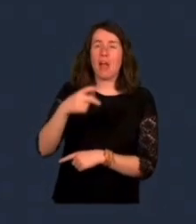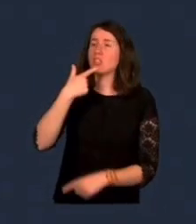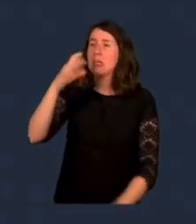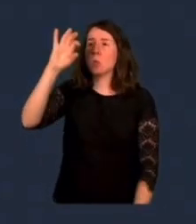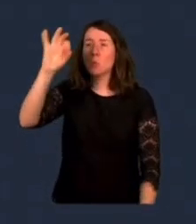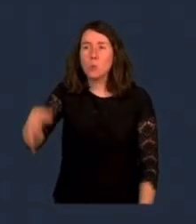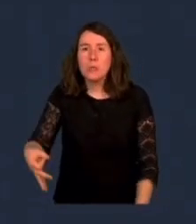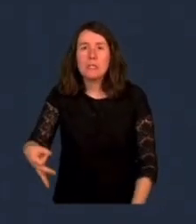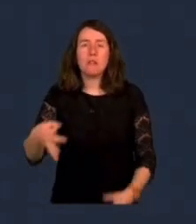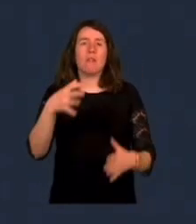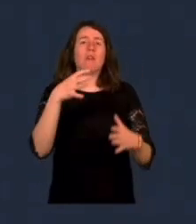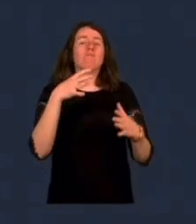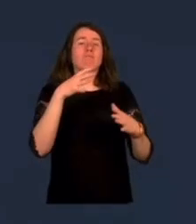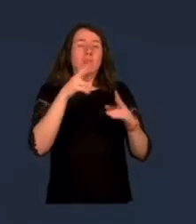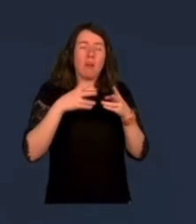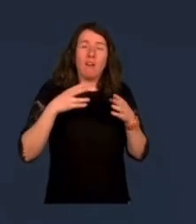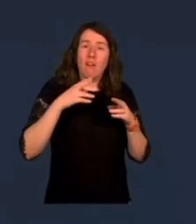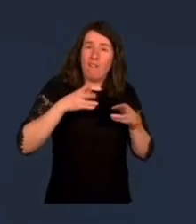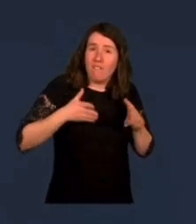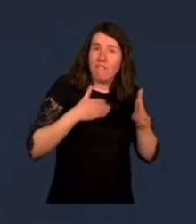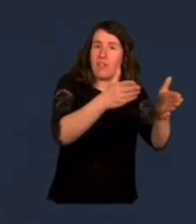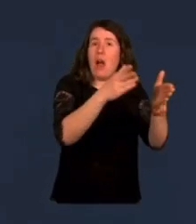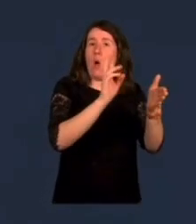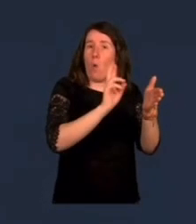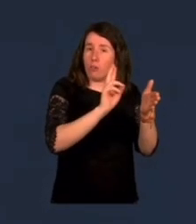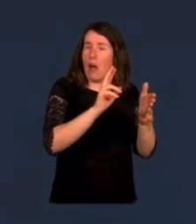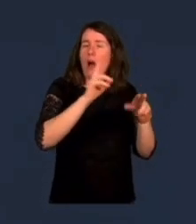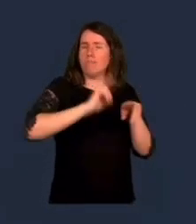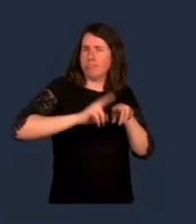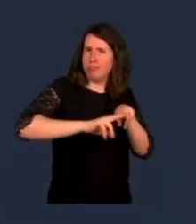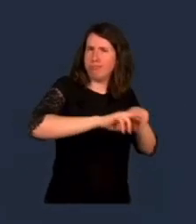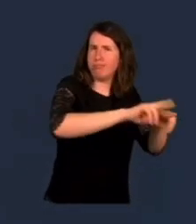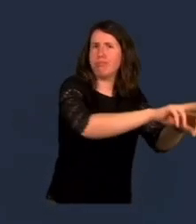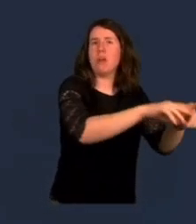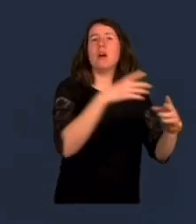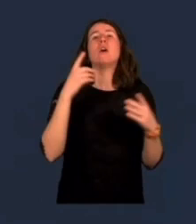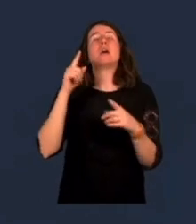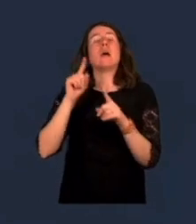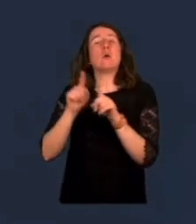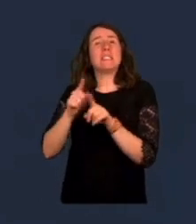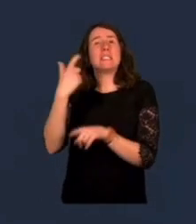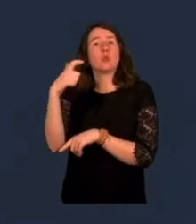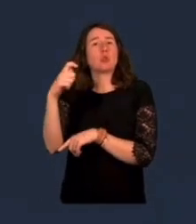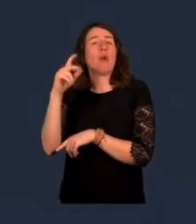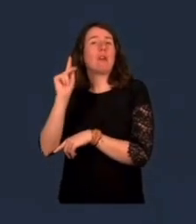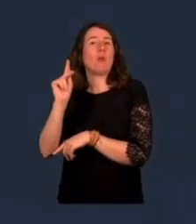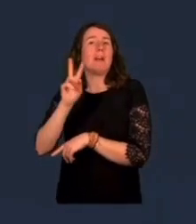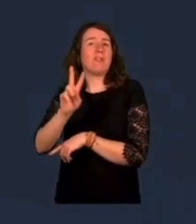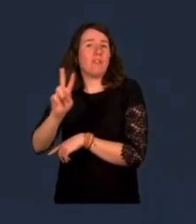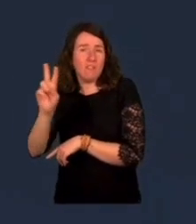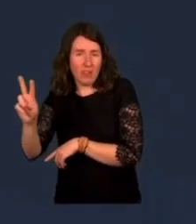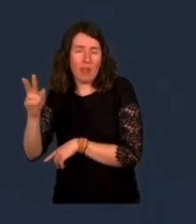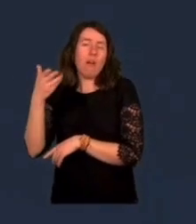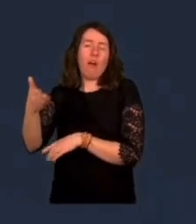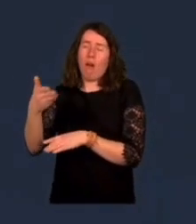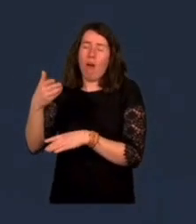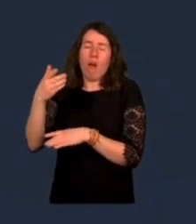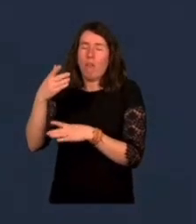l'aménagement de la Via Rona ainsi que celui des 200 km de véloroute voies vertes sur les 5 autres itinéraires